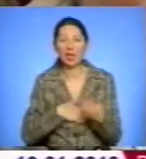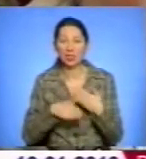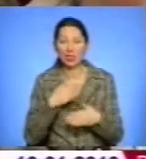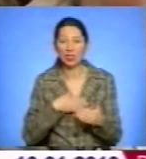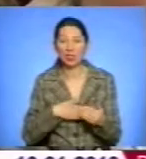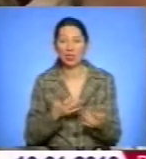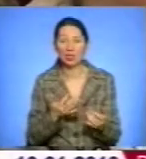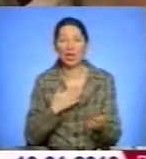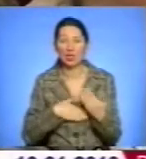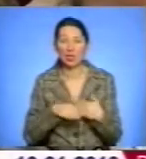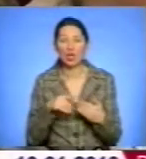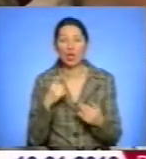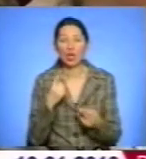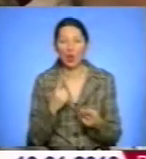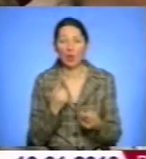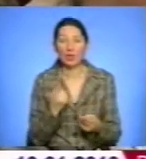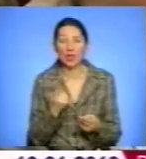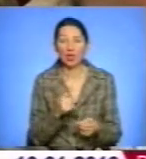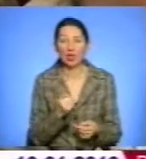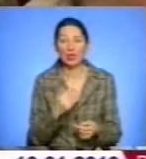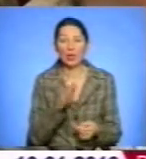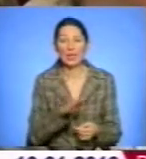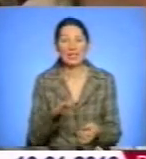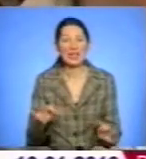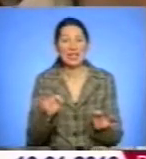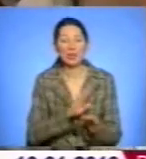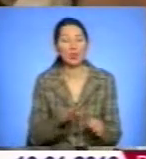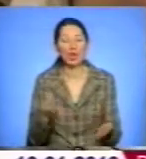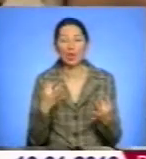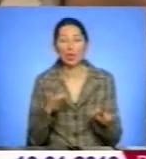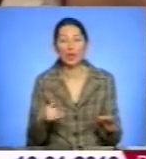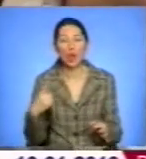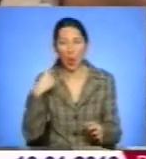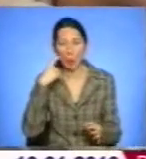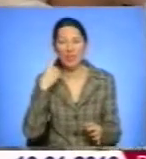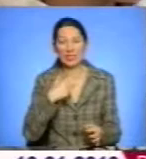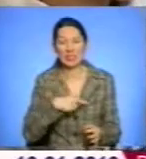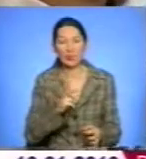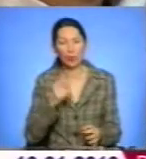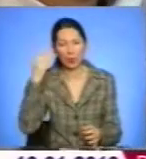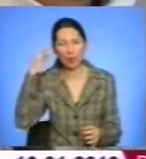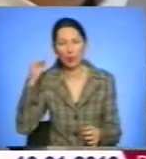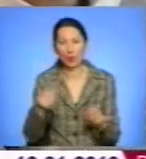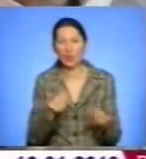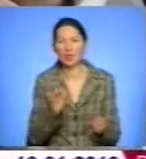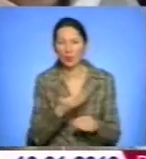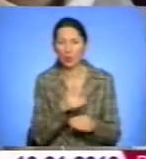тішить мої діти одне таке, що вони ніколи не дозволять себе образити комусь чужому. Кажу, якщо навіть не між собою